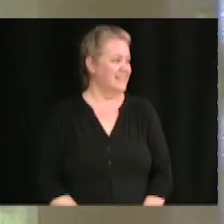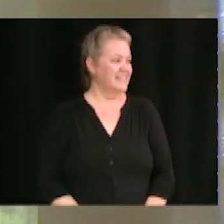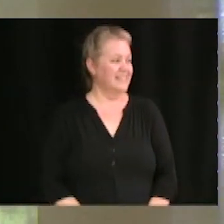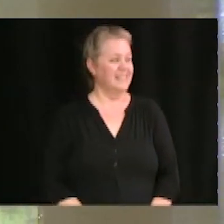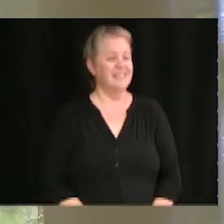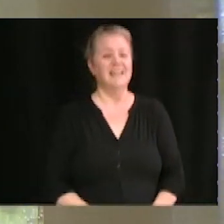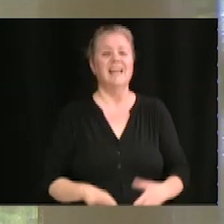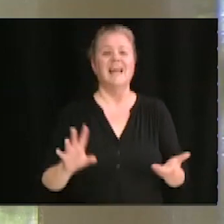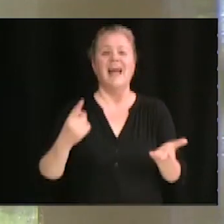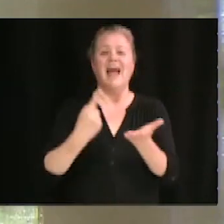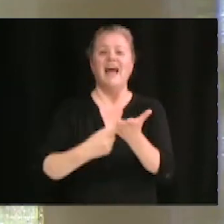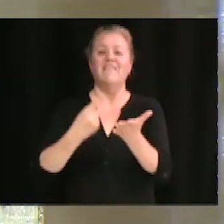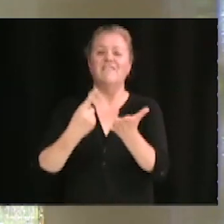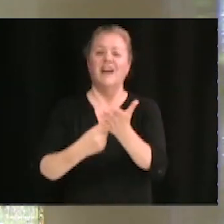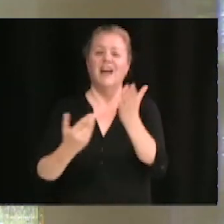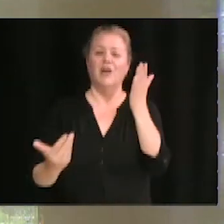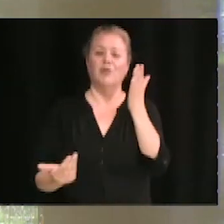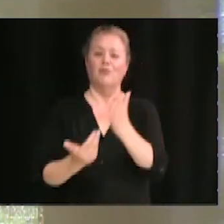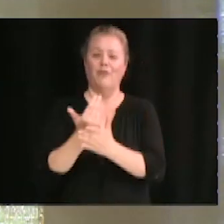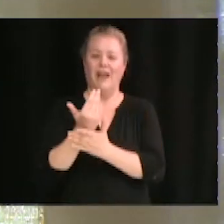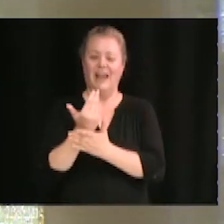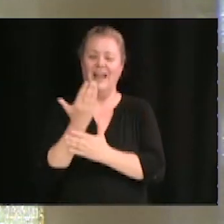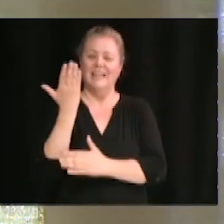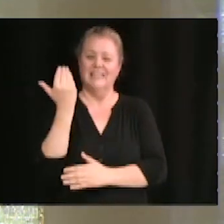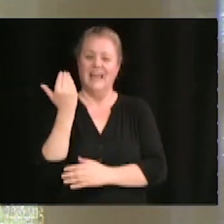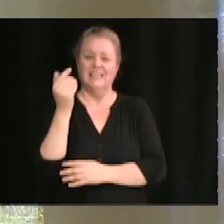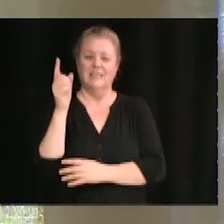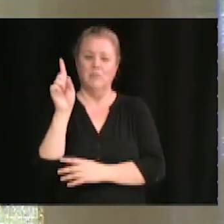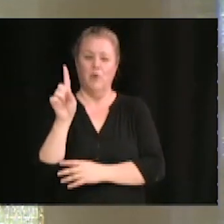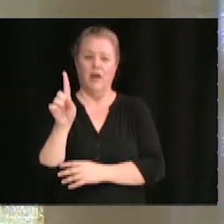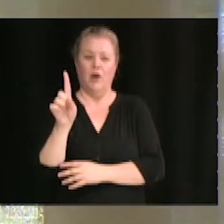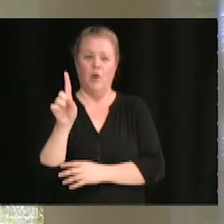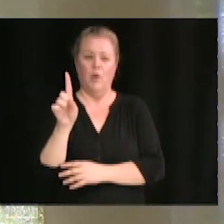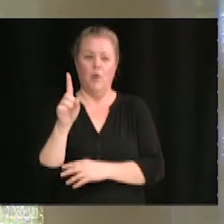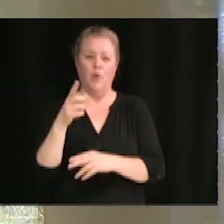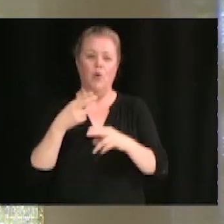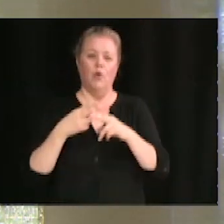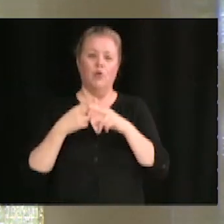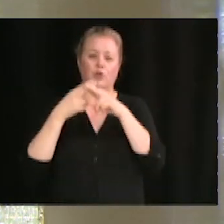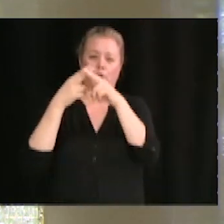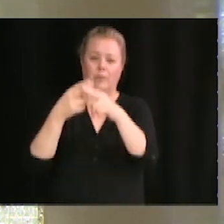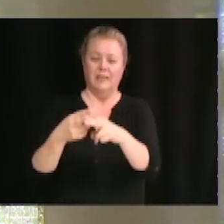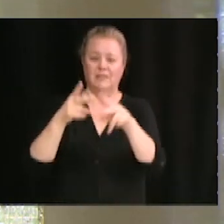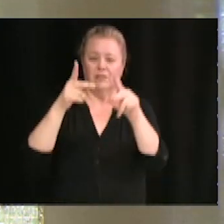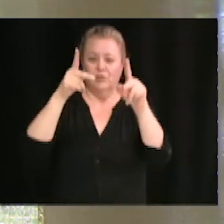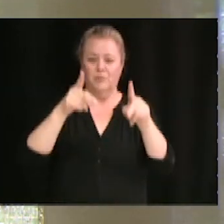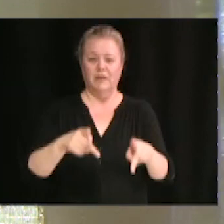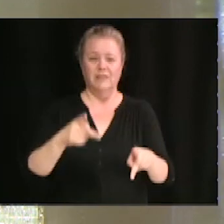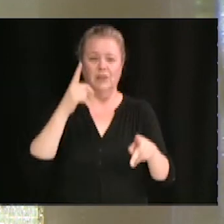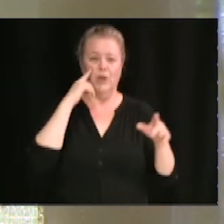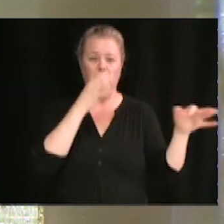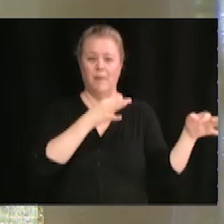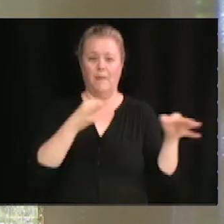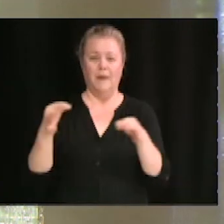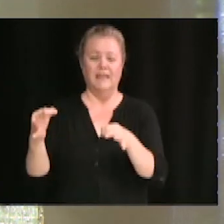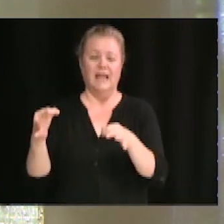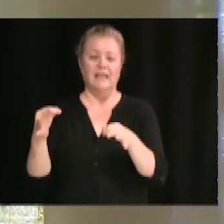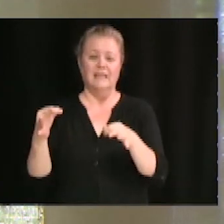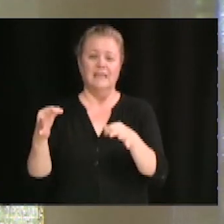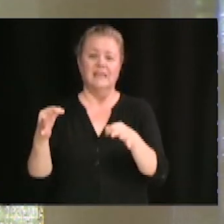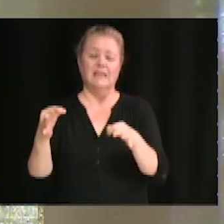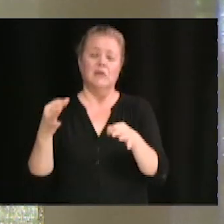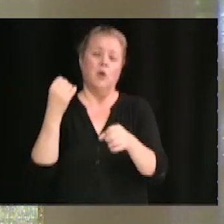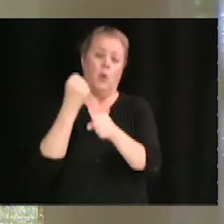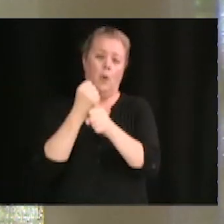Aux affaires nouvelles. 15.1. Nomination d'une personne sur une base permanente au poste cadre